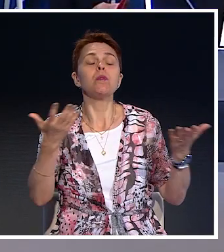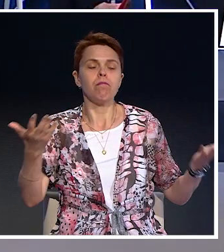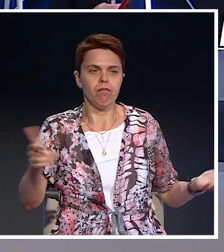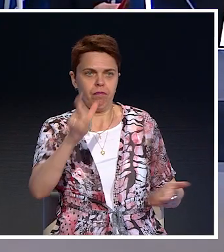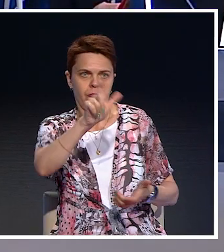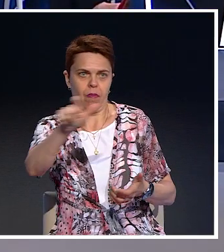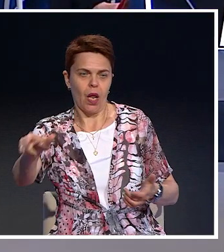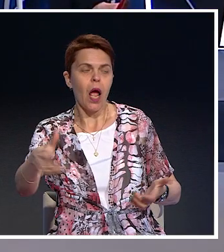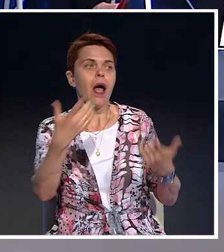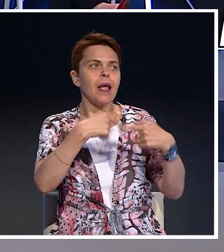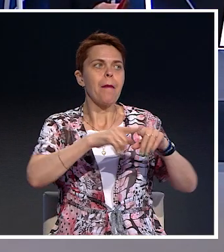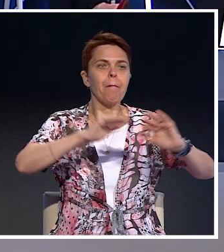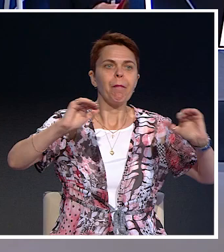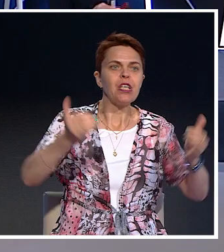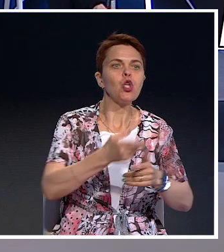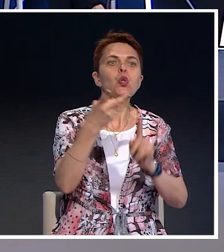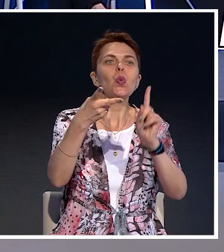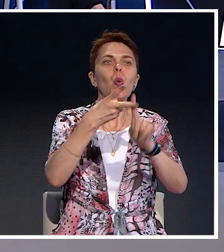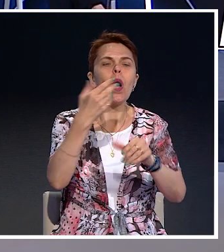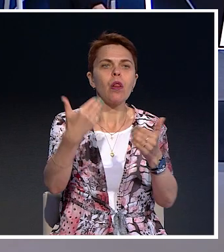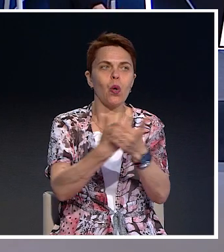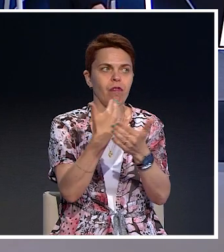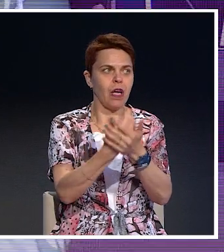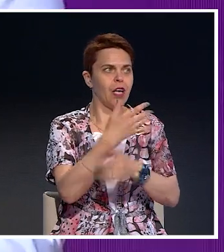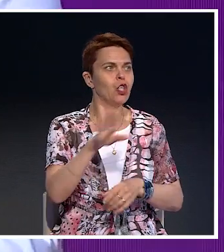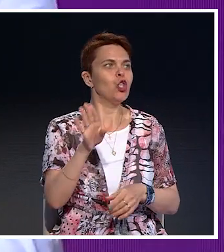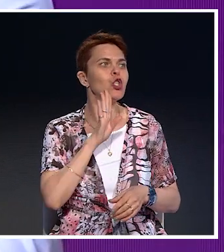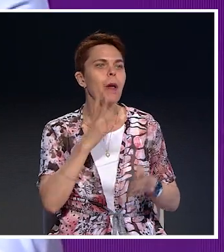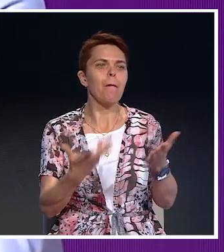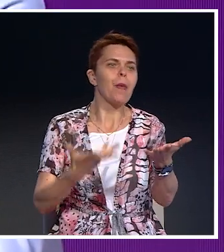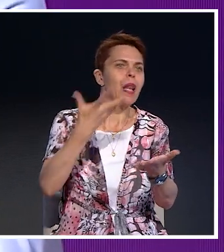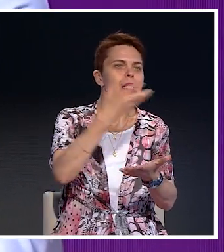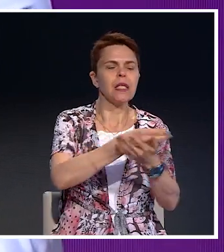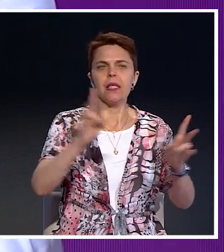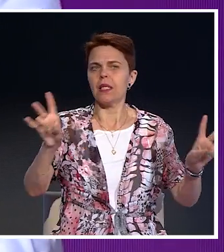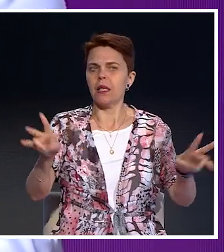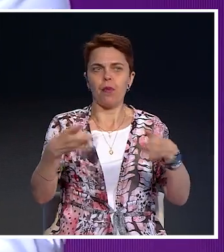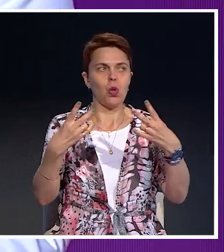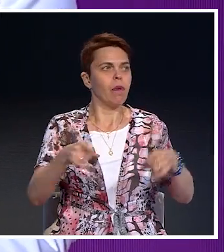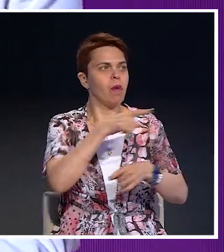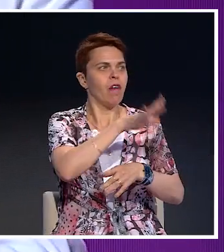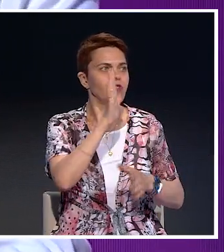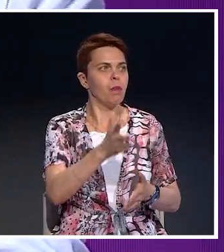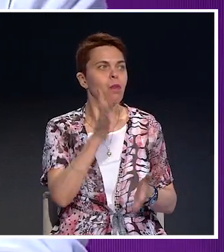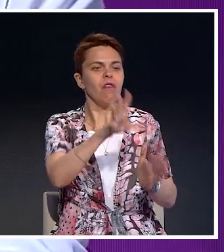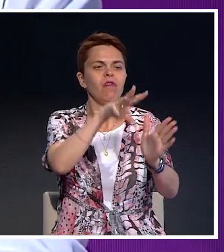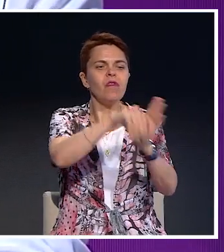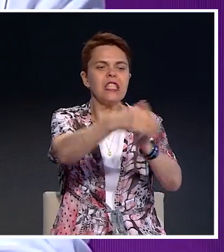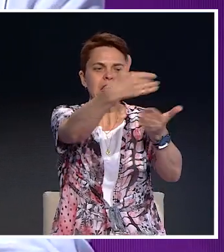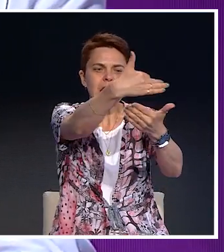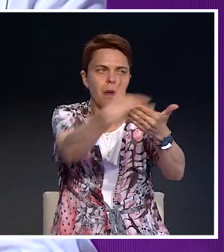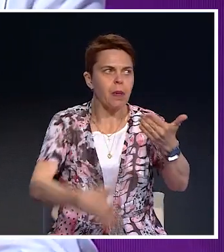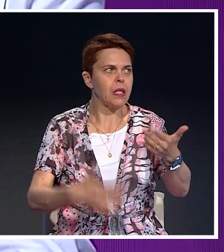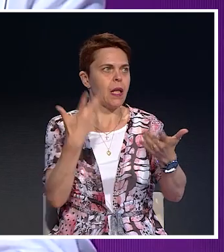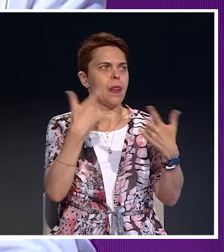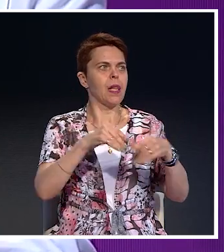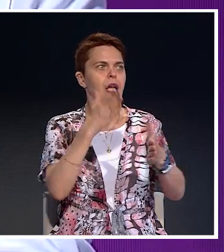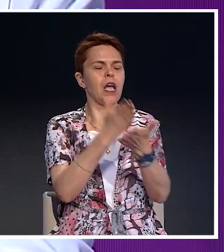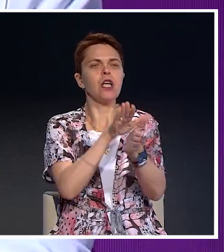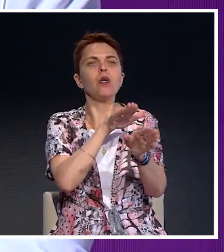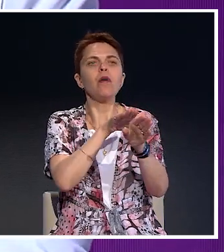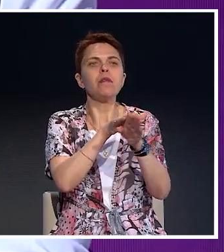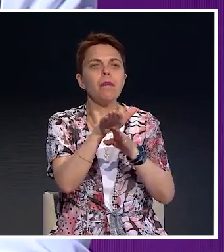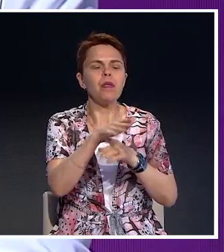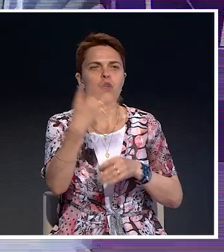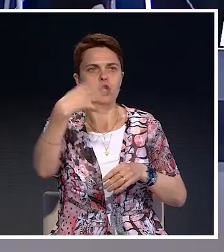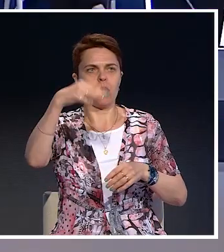тому, що застава значно менша. І друга хороша новина, що жінкам окремо її платити не потрібно, якщо вони будуть все ж таки в списках, де забезпечена